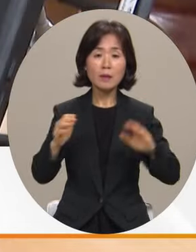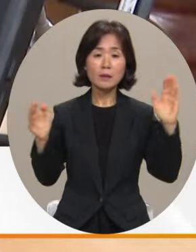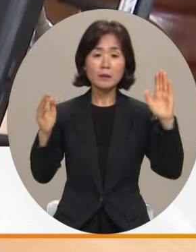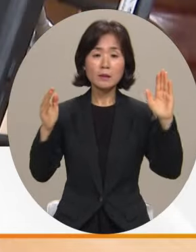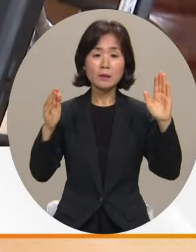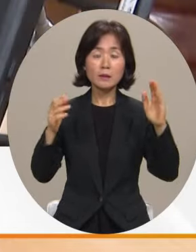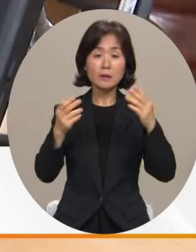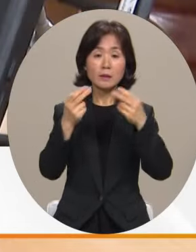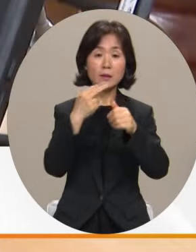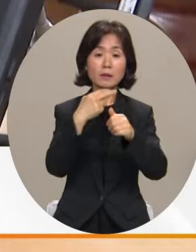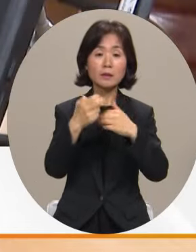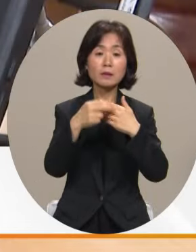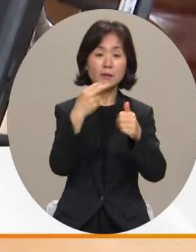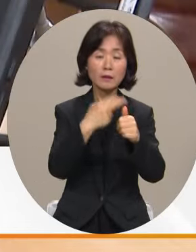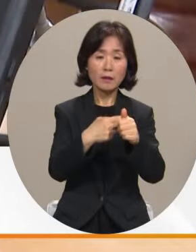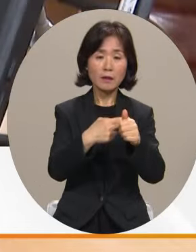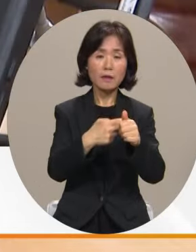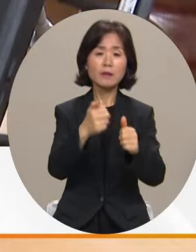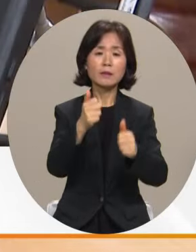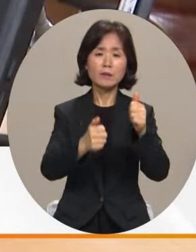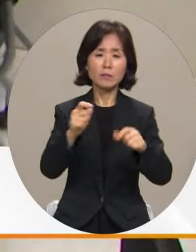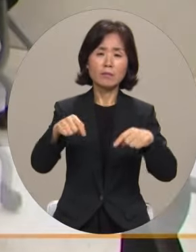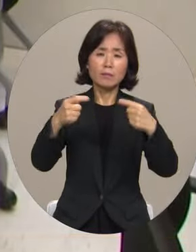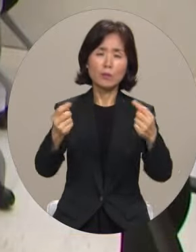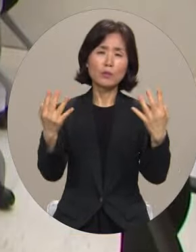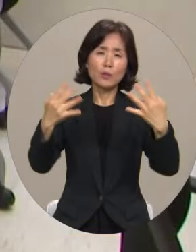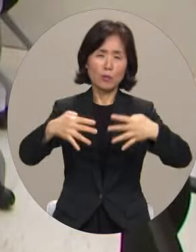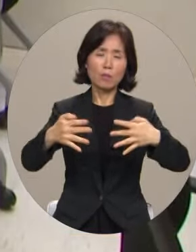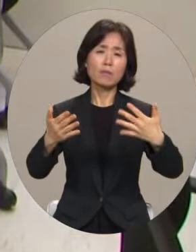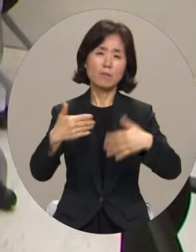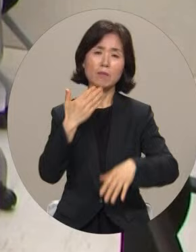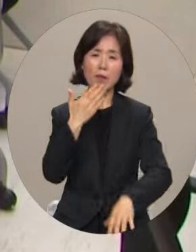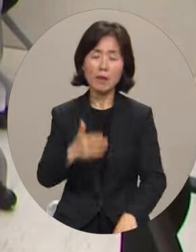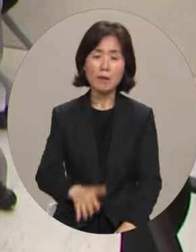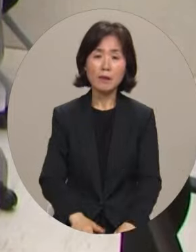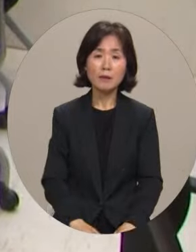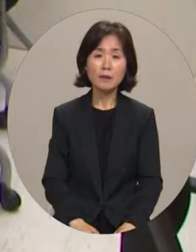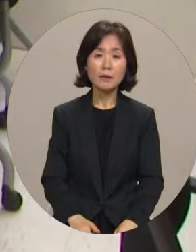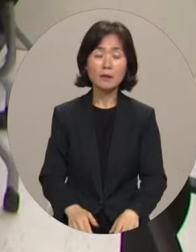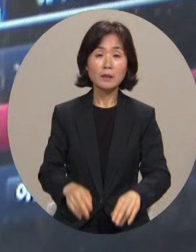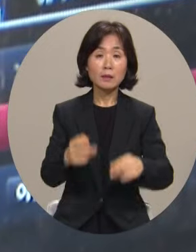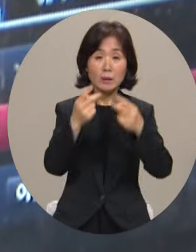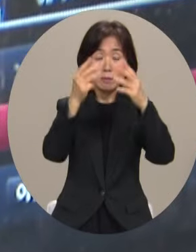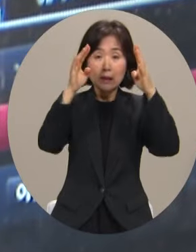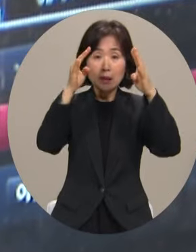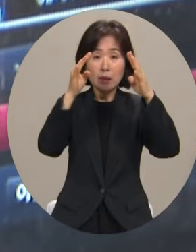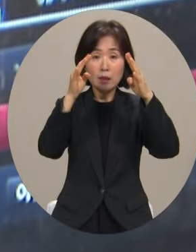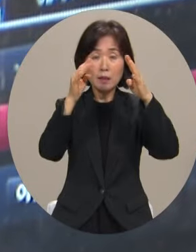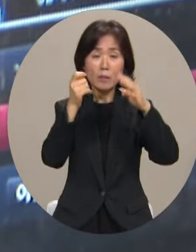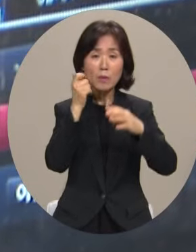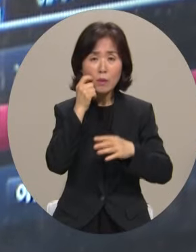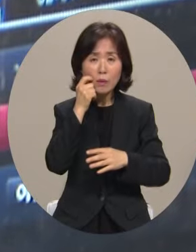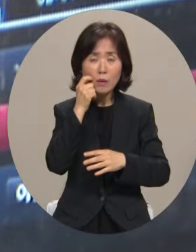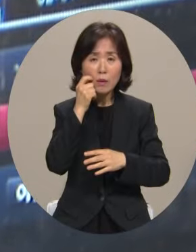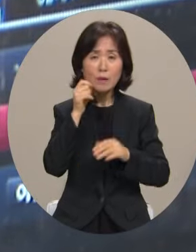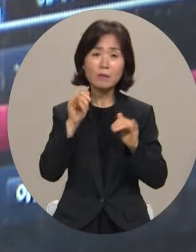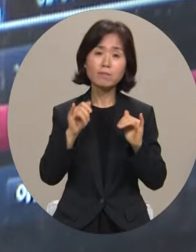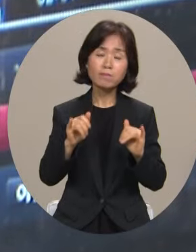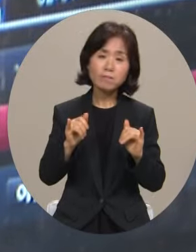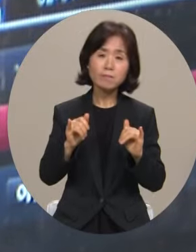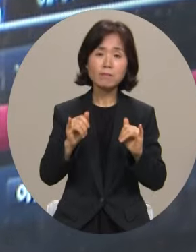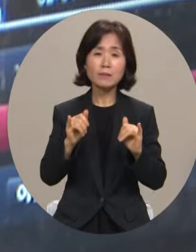회사 면허 시험을 볼 수 있다 하더라고요. 집단 요급을 피할 수 없는 마감일이 점차 다가오면서